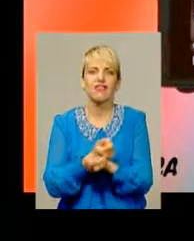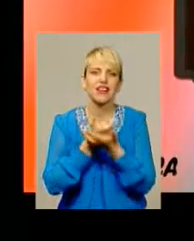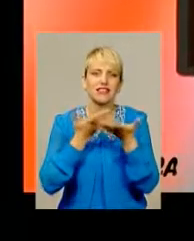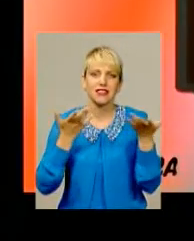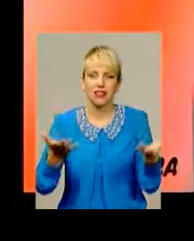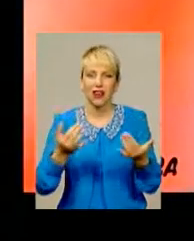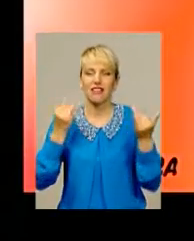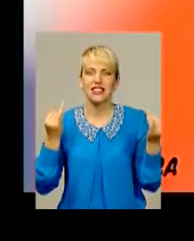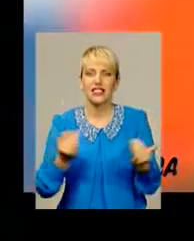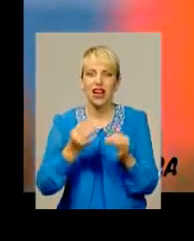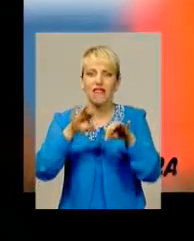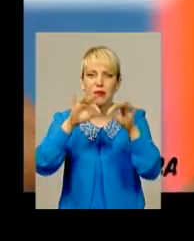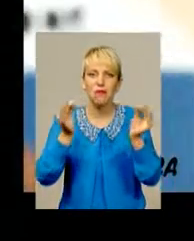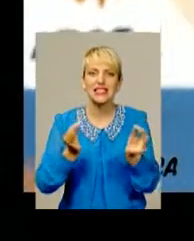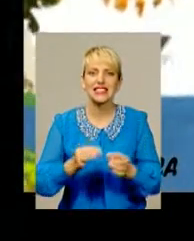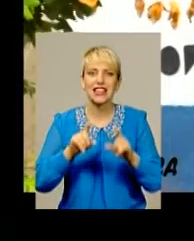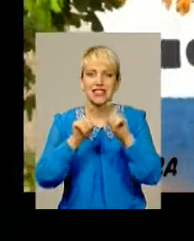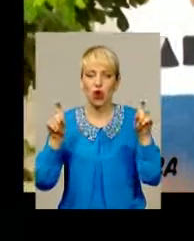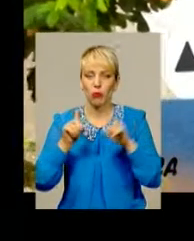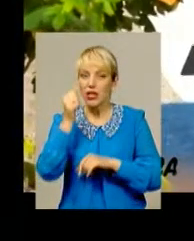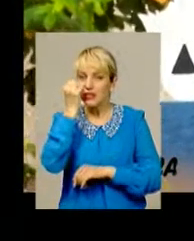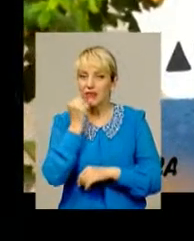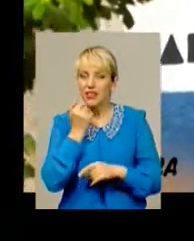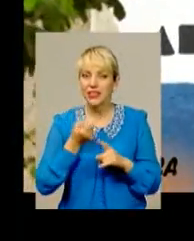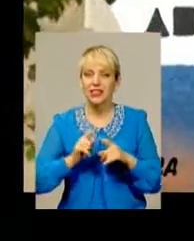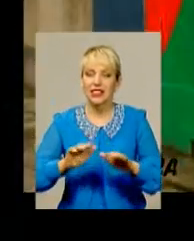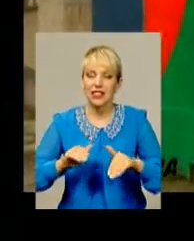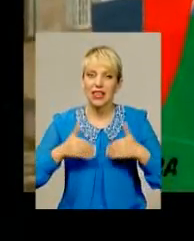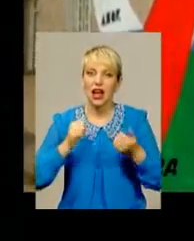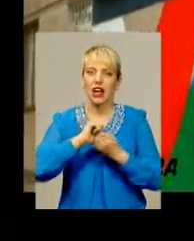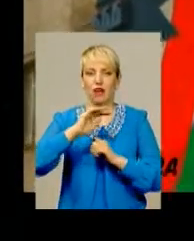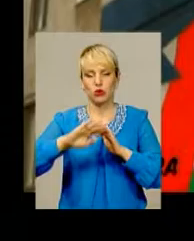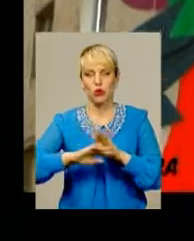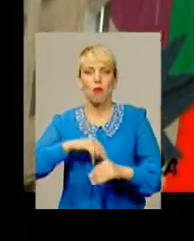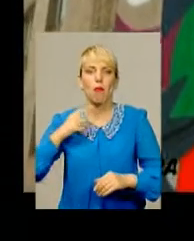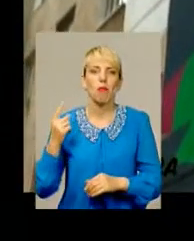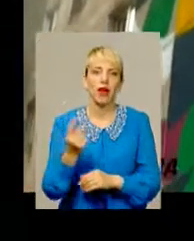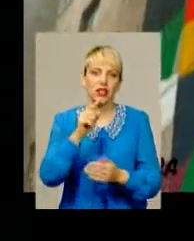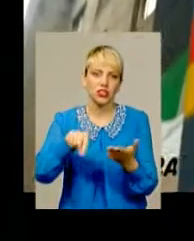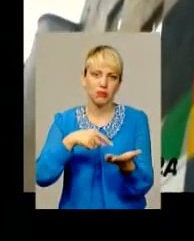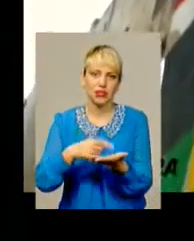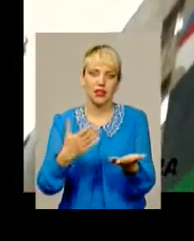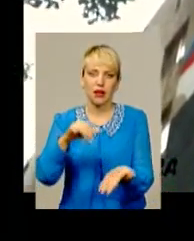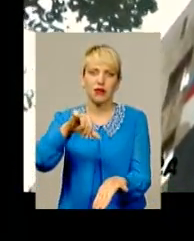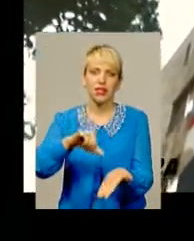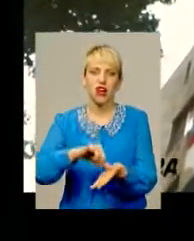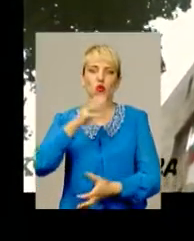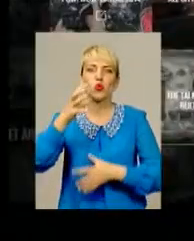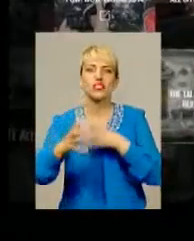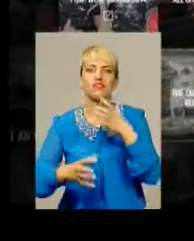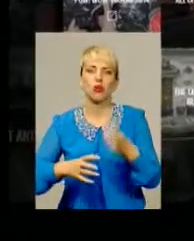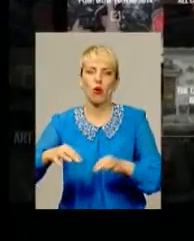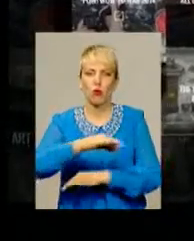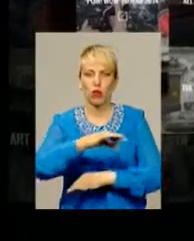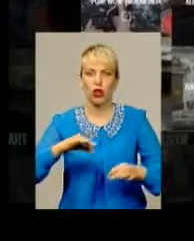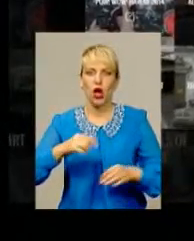цікаві мистецькі об'єкти. І саме завдяки цій ініціативі кам'янець Подільський став першим містом, яке представлене у світовому проєкті